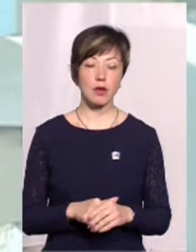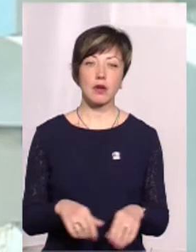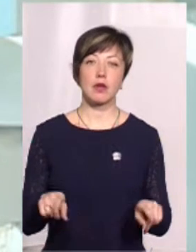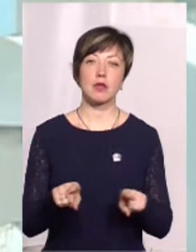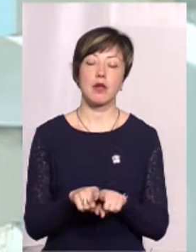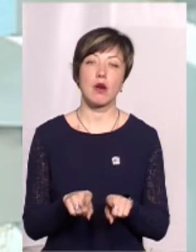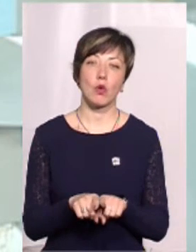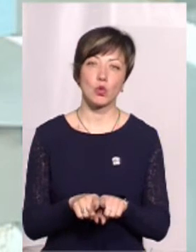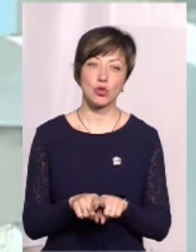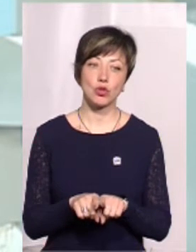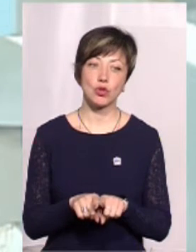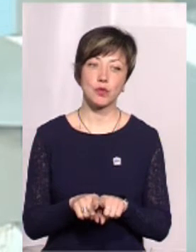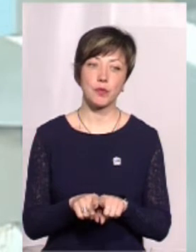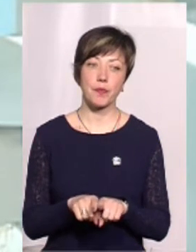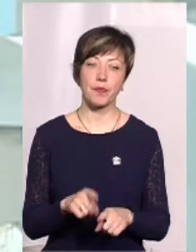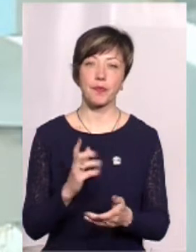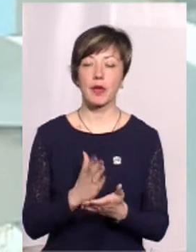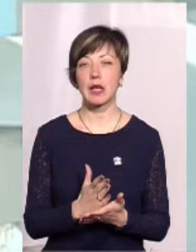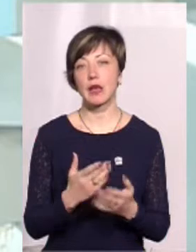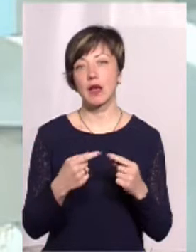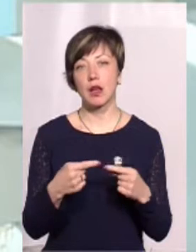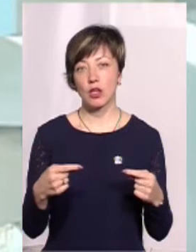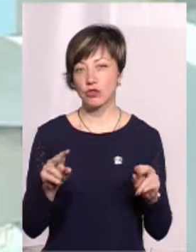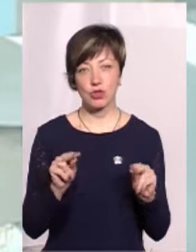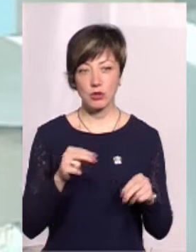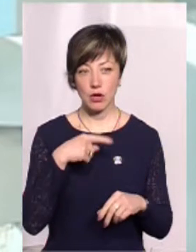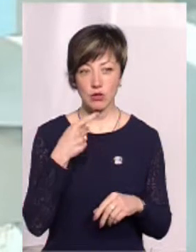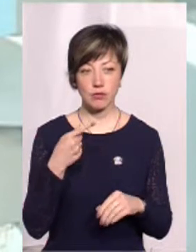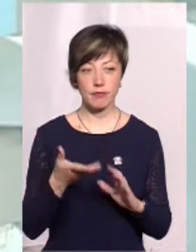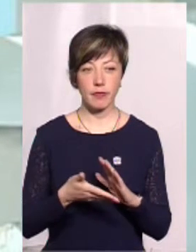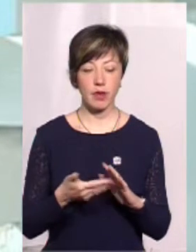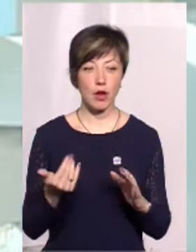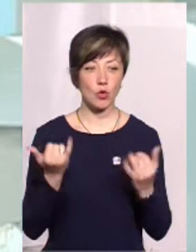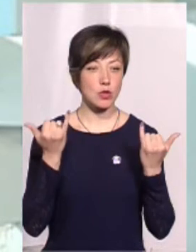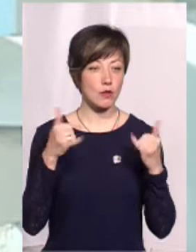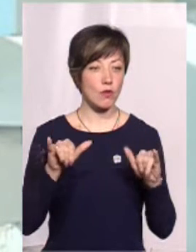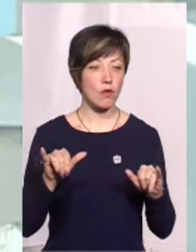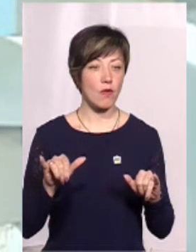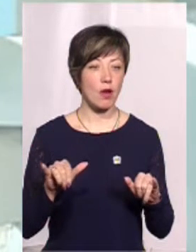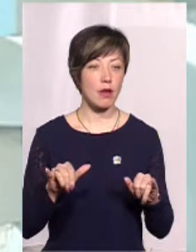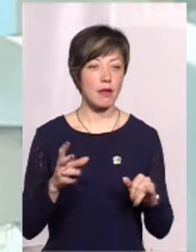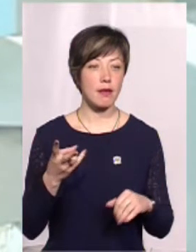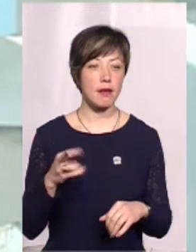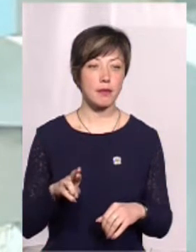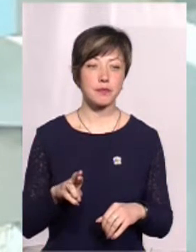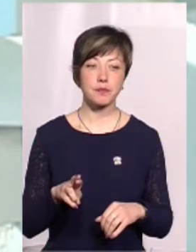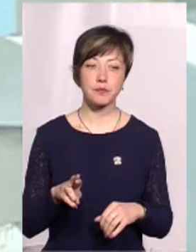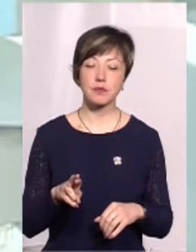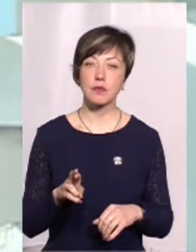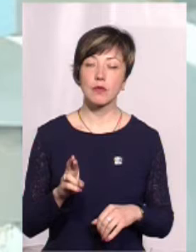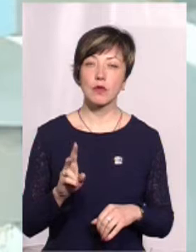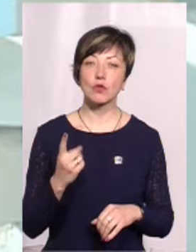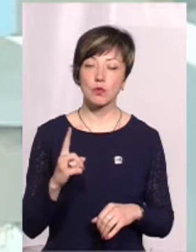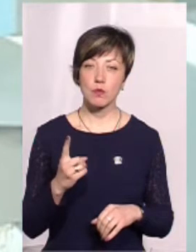Також є речі, які, чесно кажучи, викликають здивування в тим,